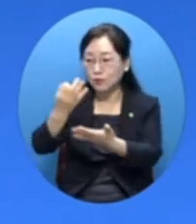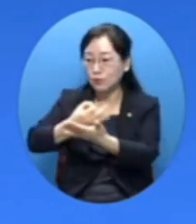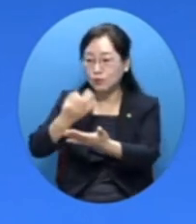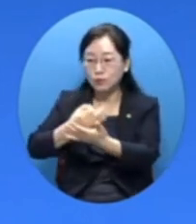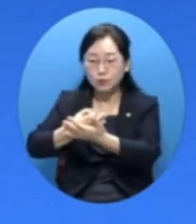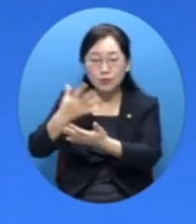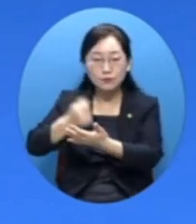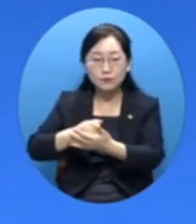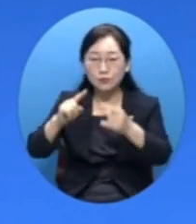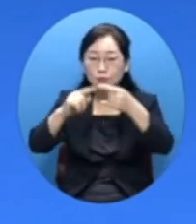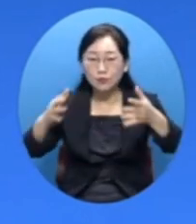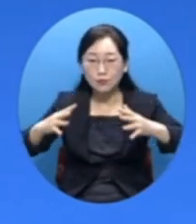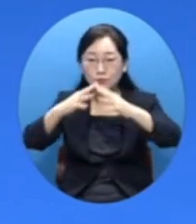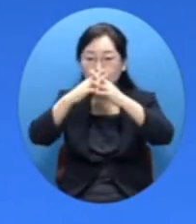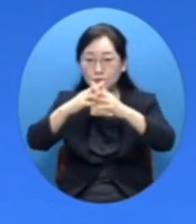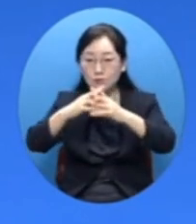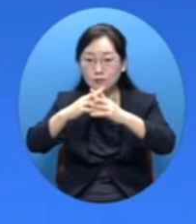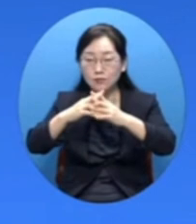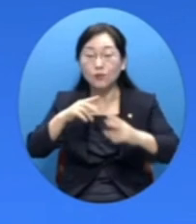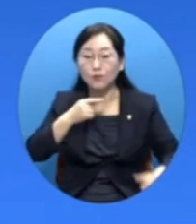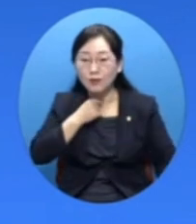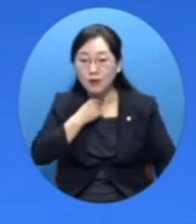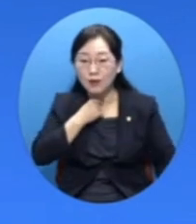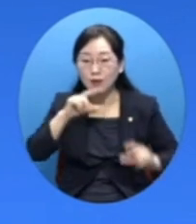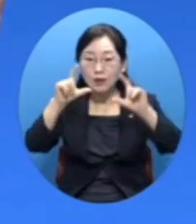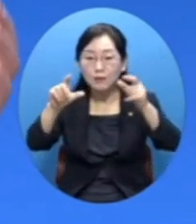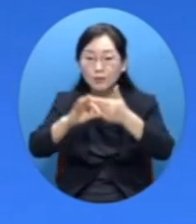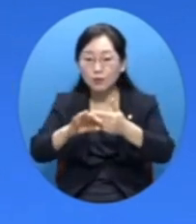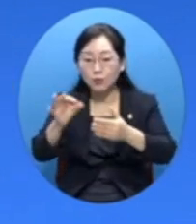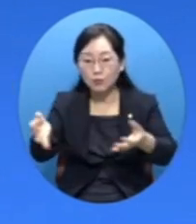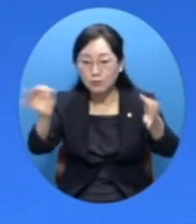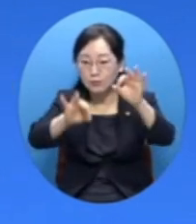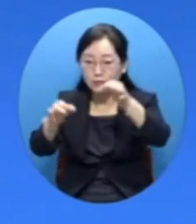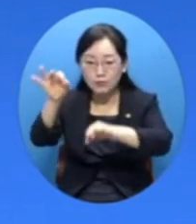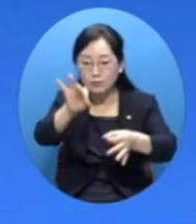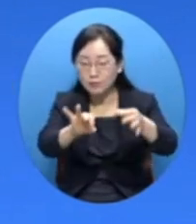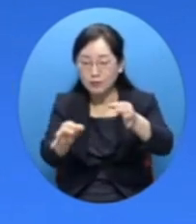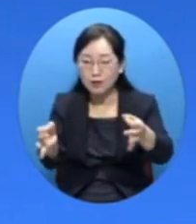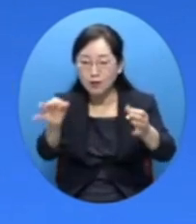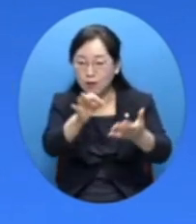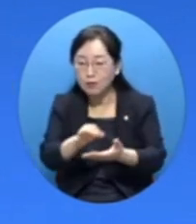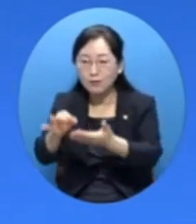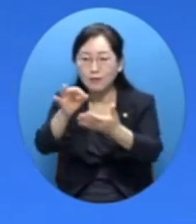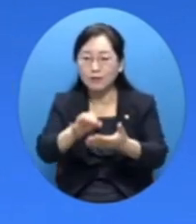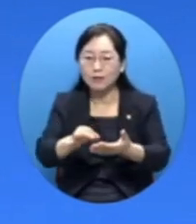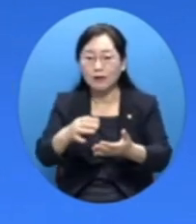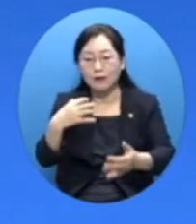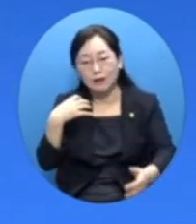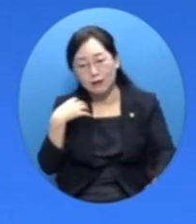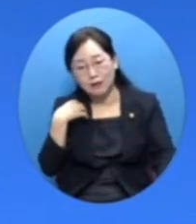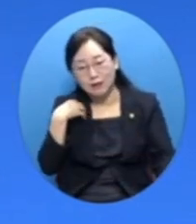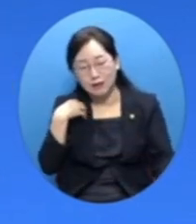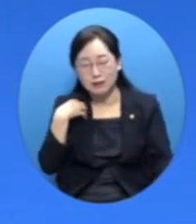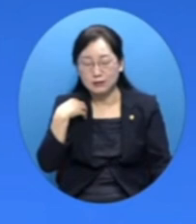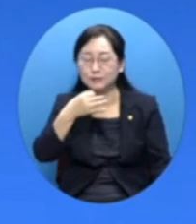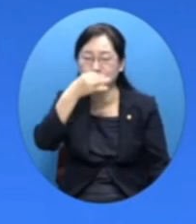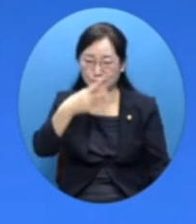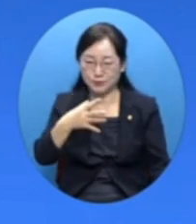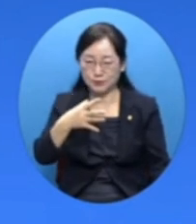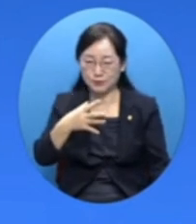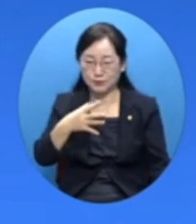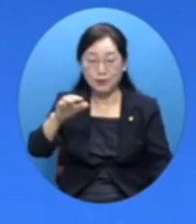건축을 한다고 하면 그분들이 교회건축을 감당할 수가 없어 없는 그런 상황이기 때문에